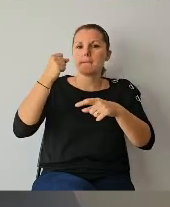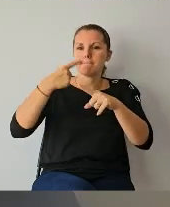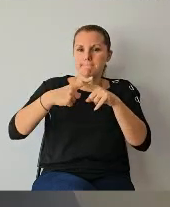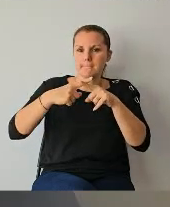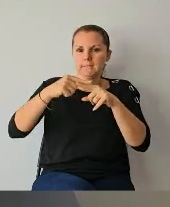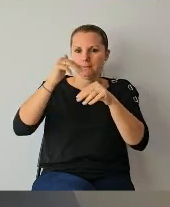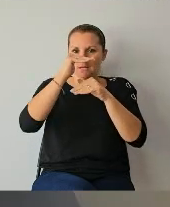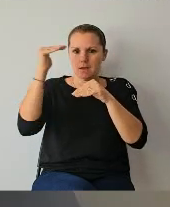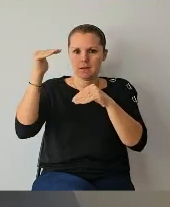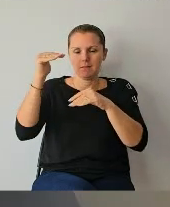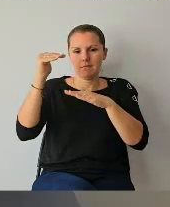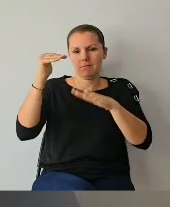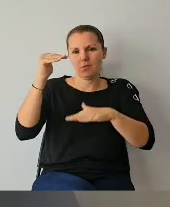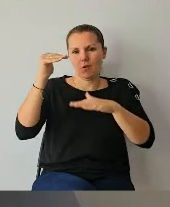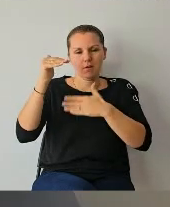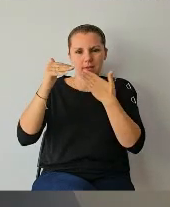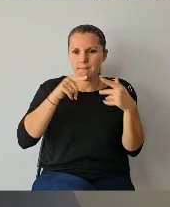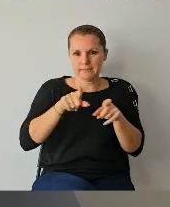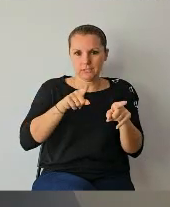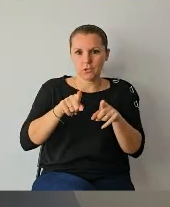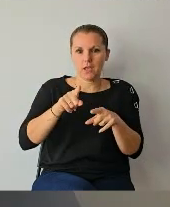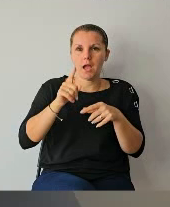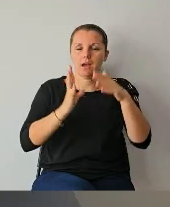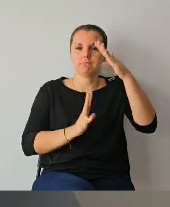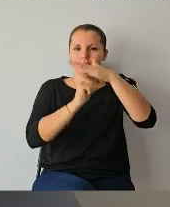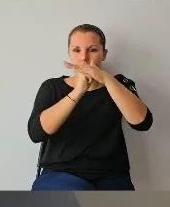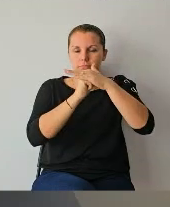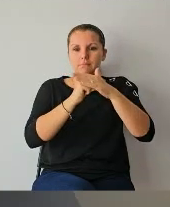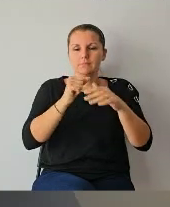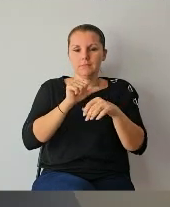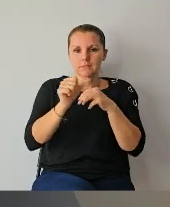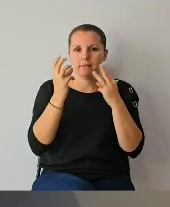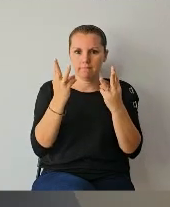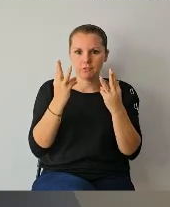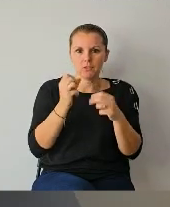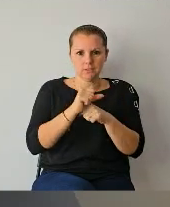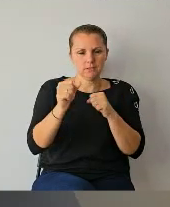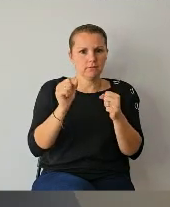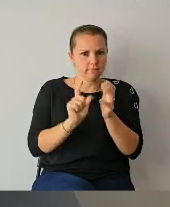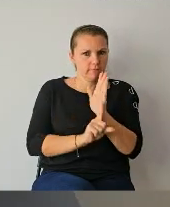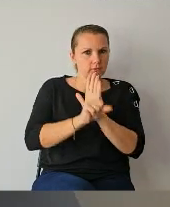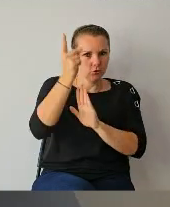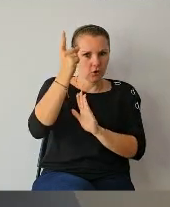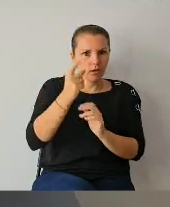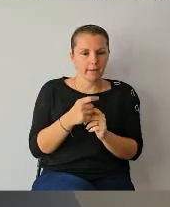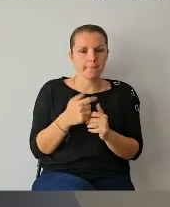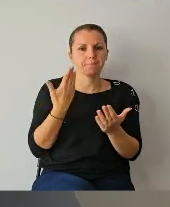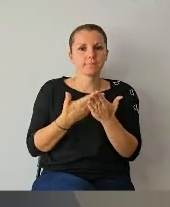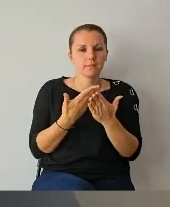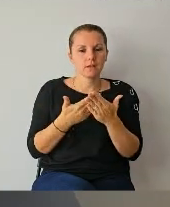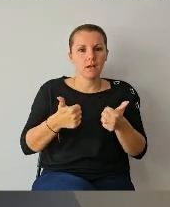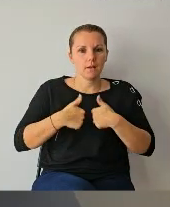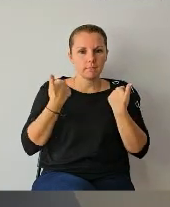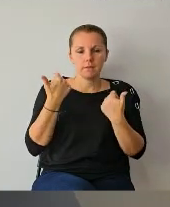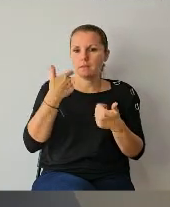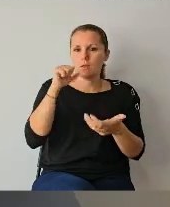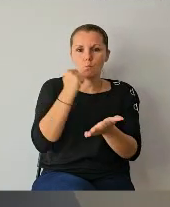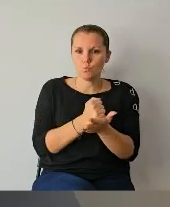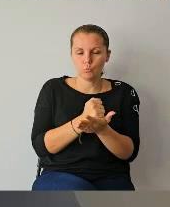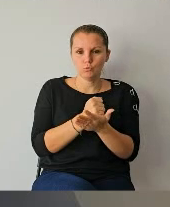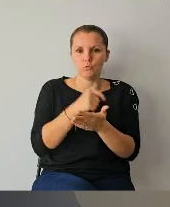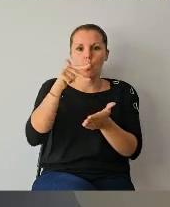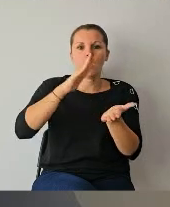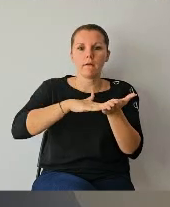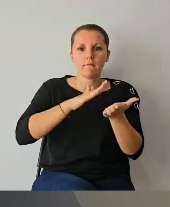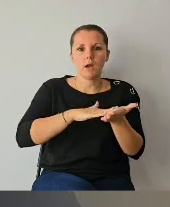faktycznie ona nie ma większego znaczenia, natomiast górna granica jest tutaj wyniesiona dosyć mocno, dlatego żebyśmy nie musieli tej uchwały